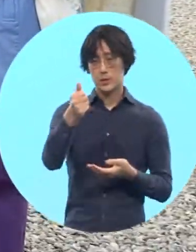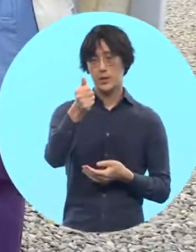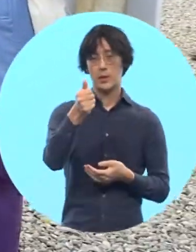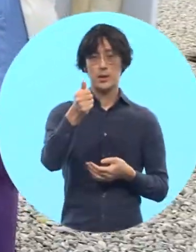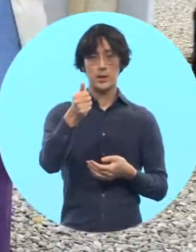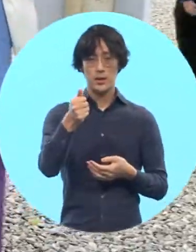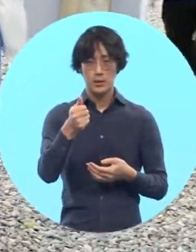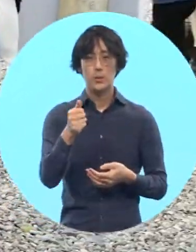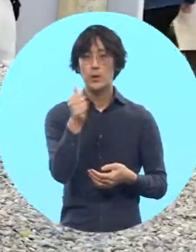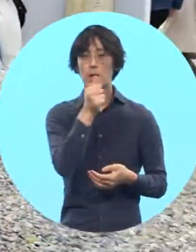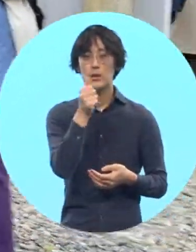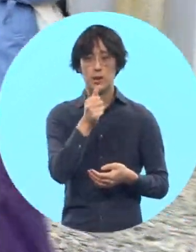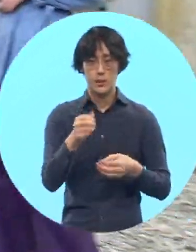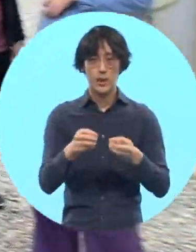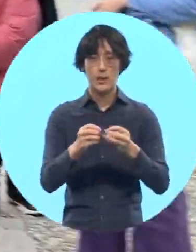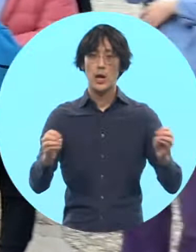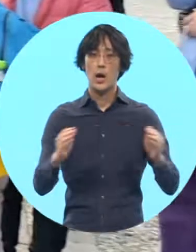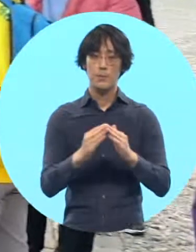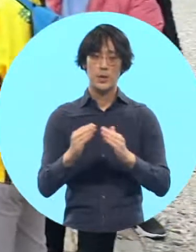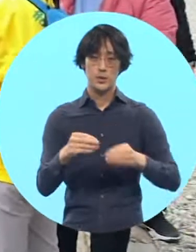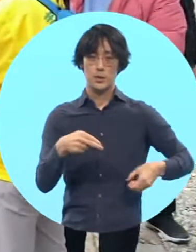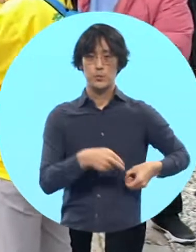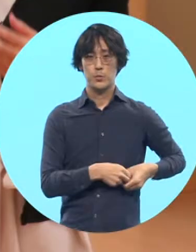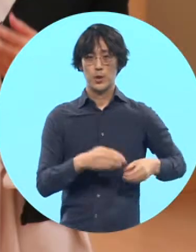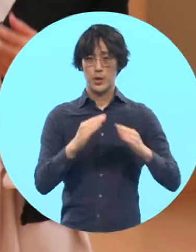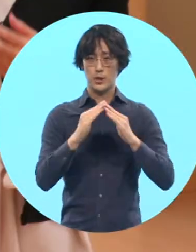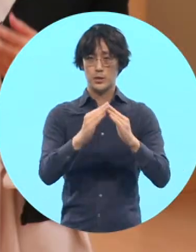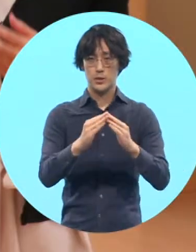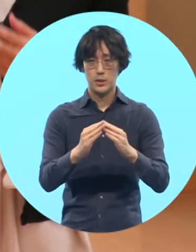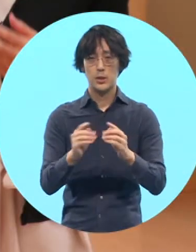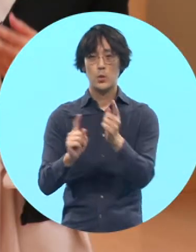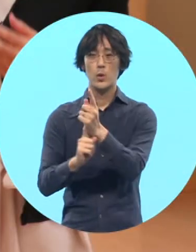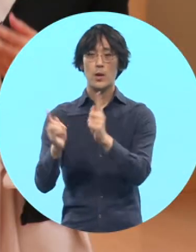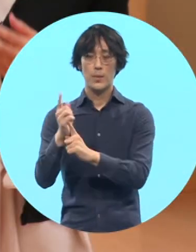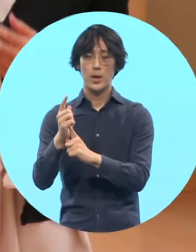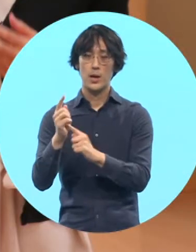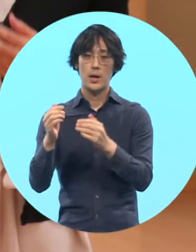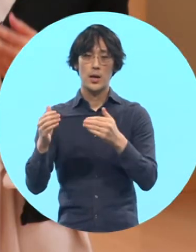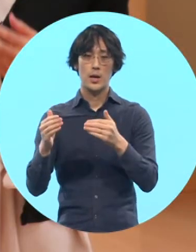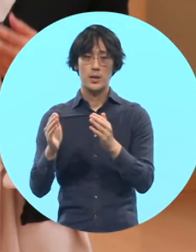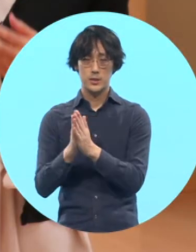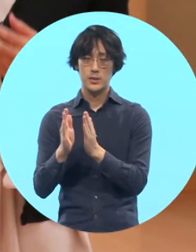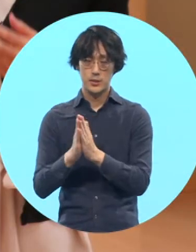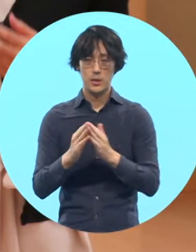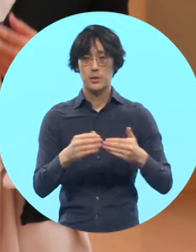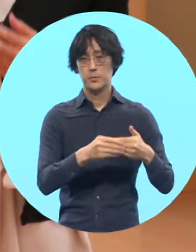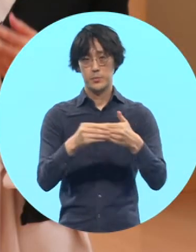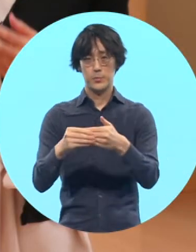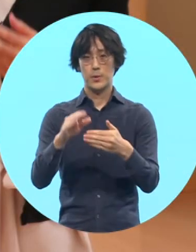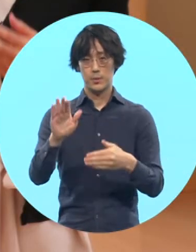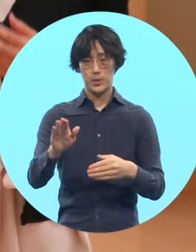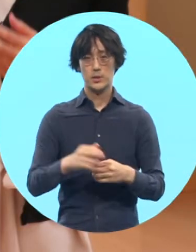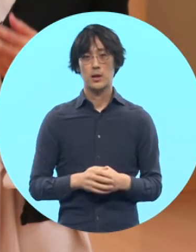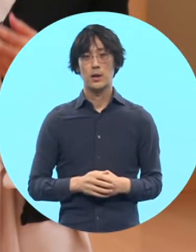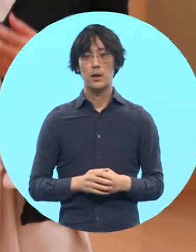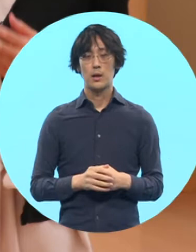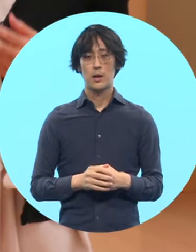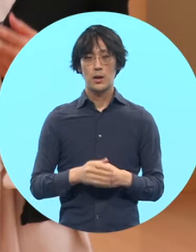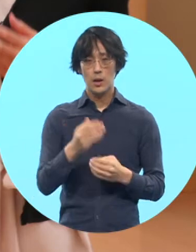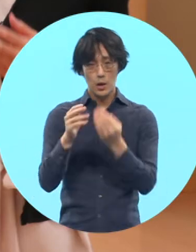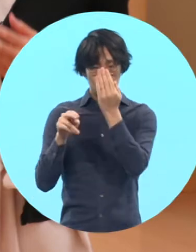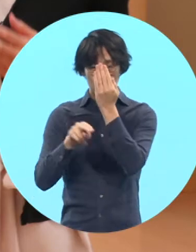か小山神社なども訪れました。金箔張り体験ですとか能の体験などもやったことがあります